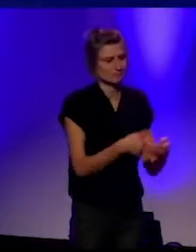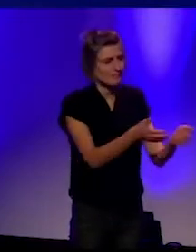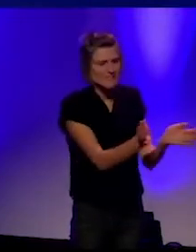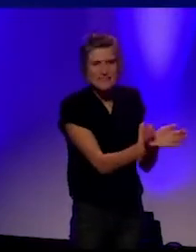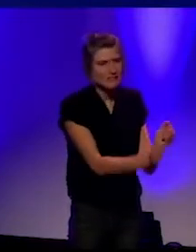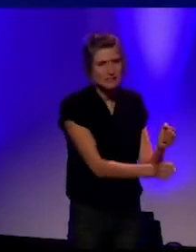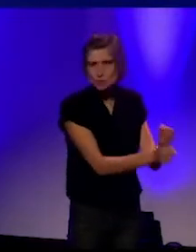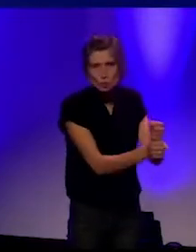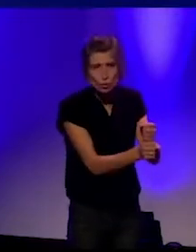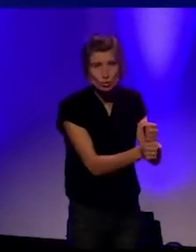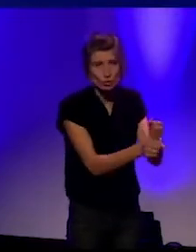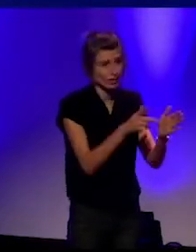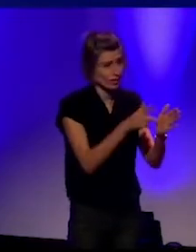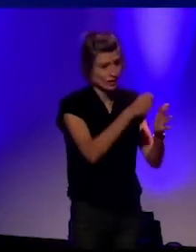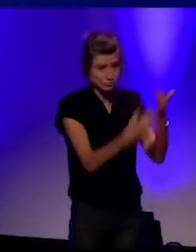En andere redenen die spelen.